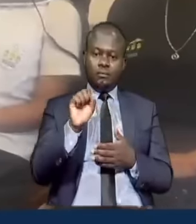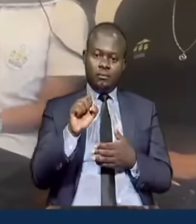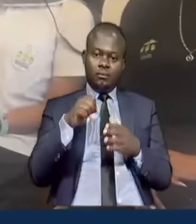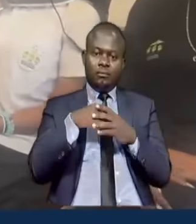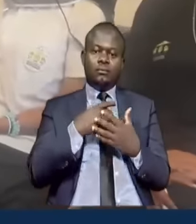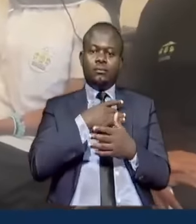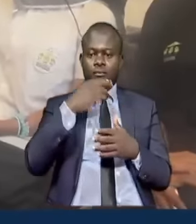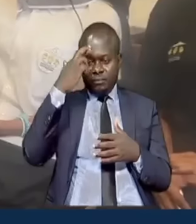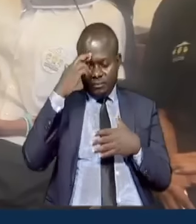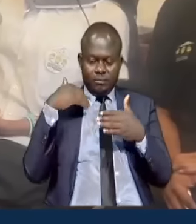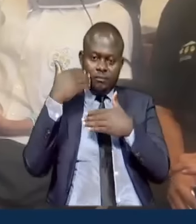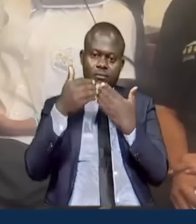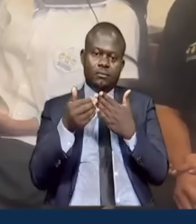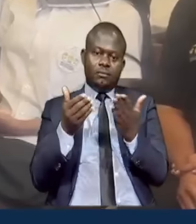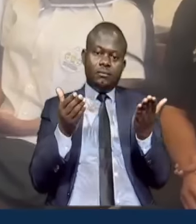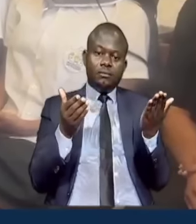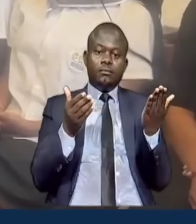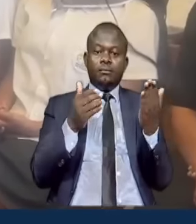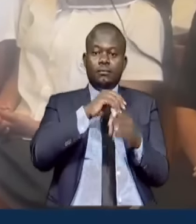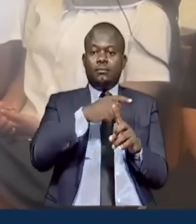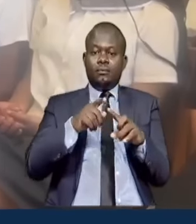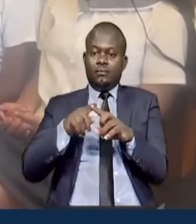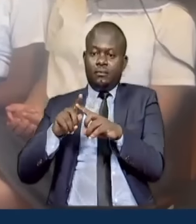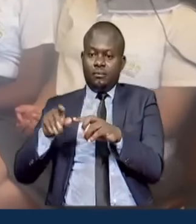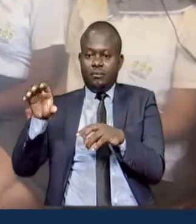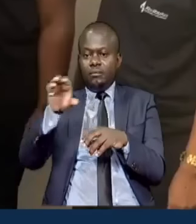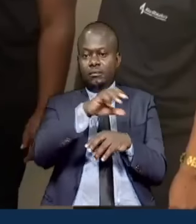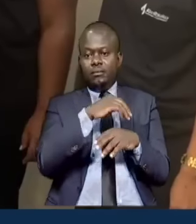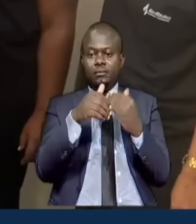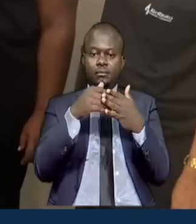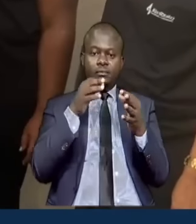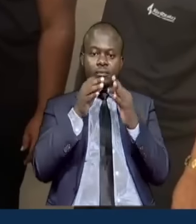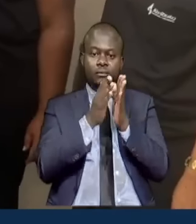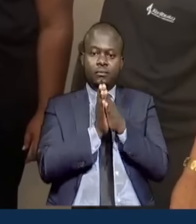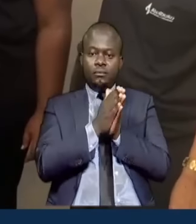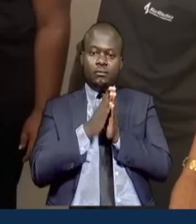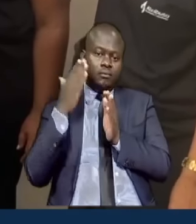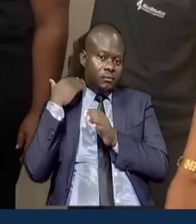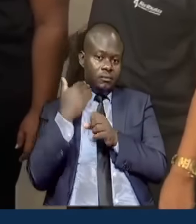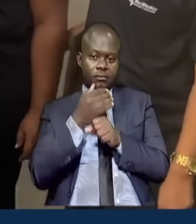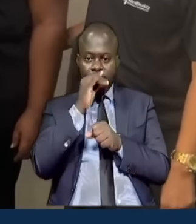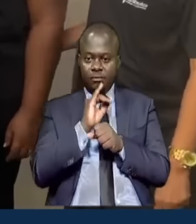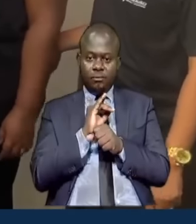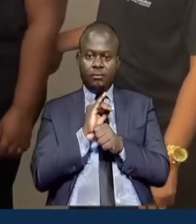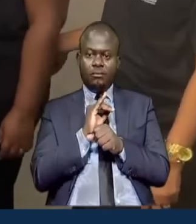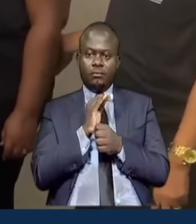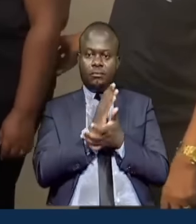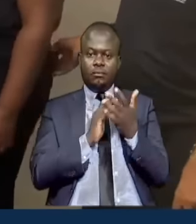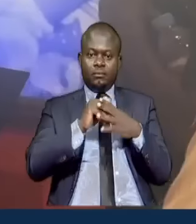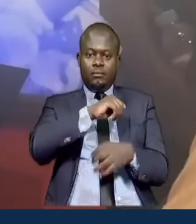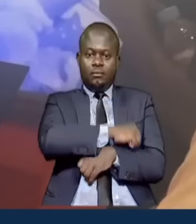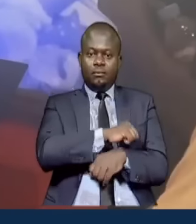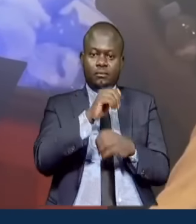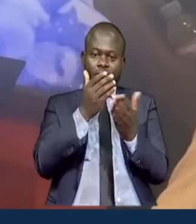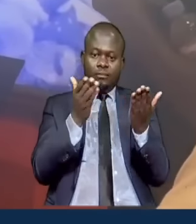urwibutso, maze abanyeshuri basura ibice bitandukanye byarwo ari nako basobanurirwa amateka ya Jenoside yakorewe Abatutsi. Bamwe mu banyeshuri b'iki